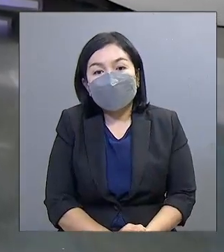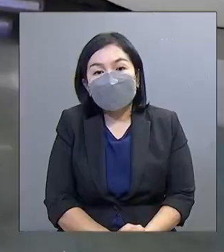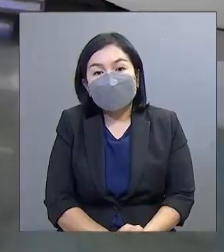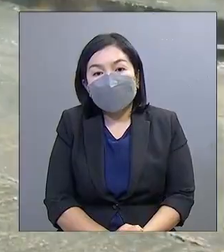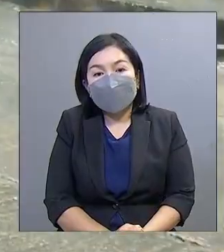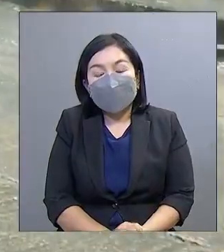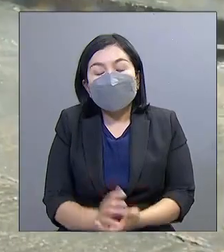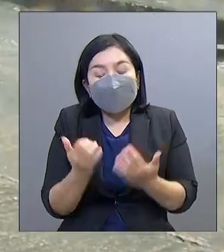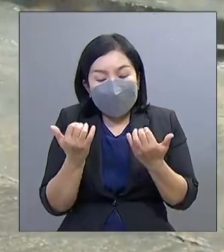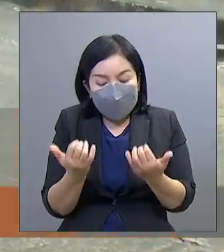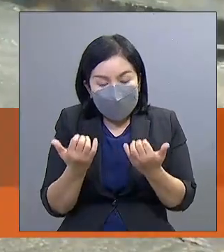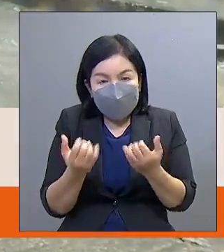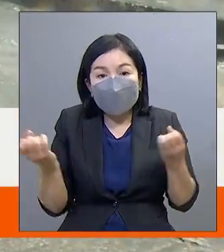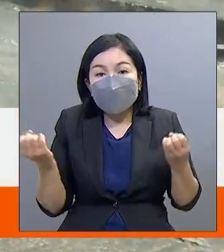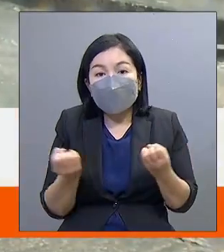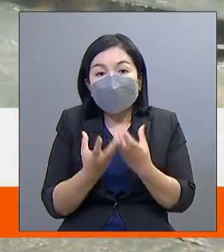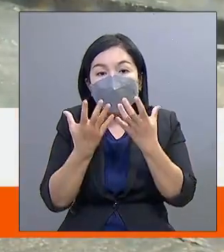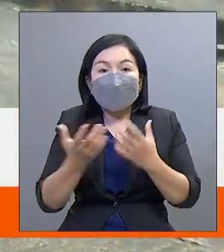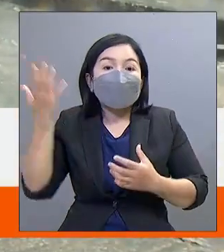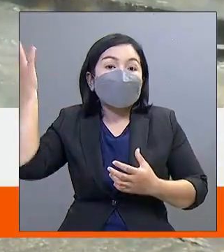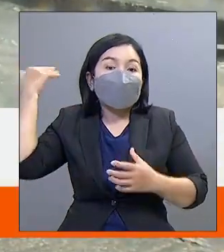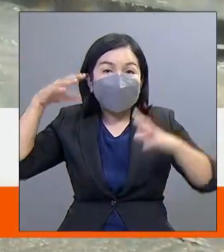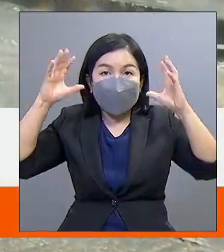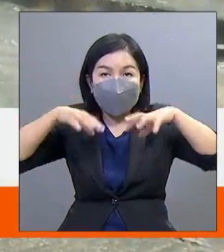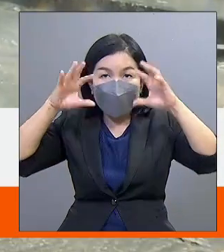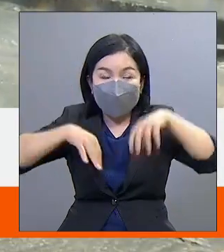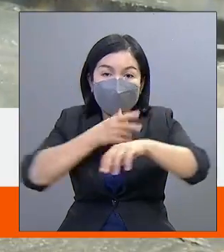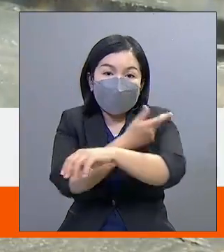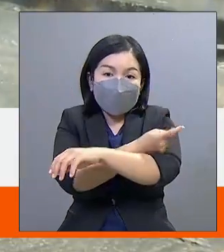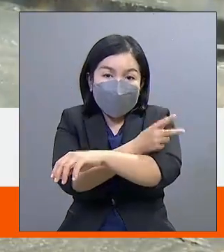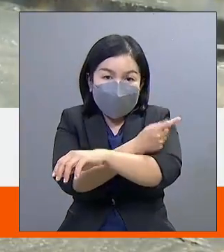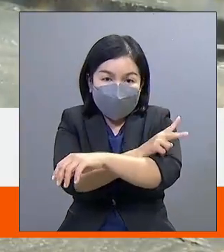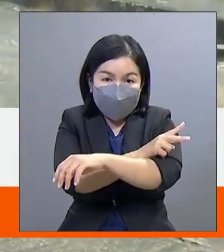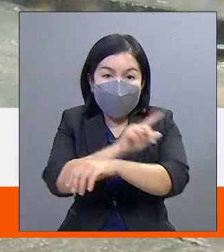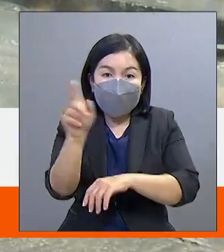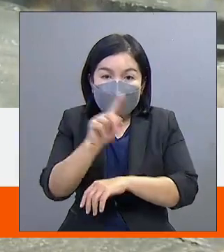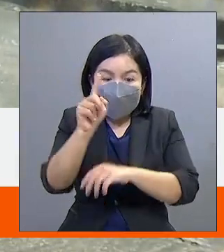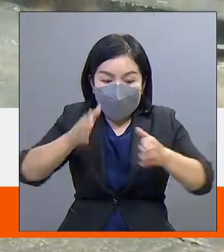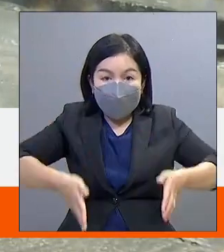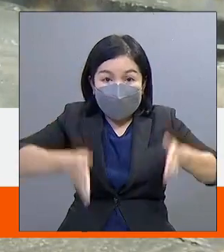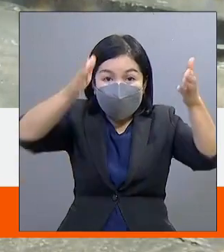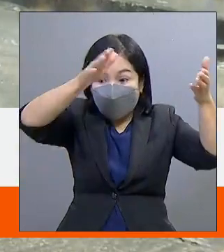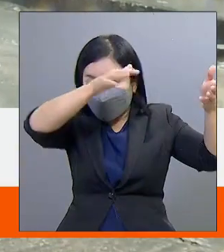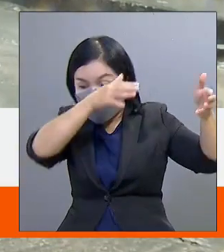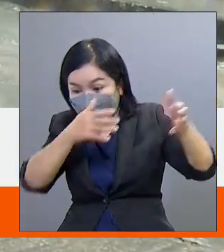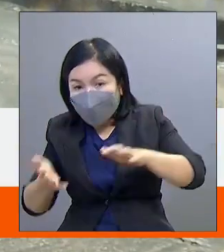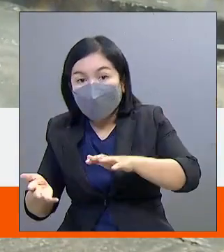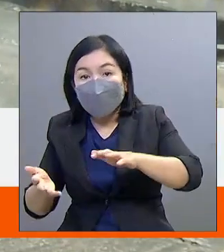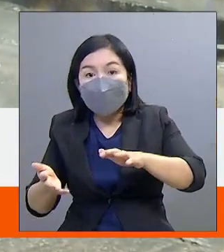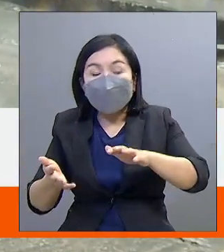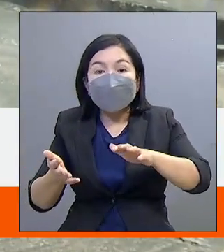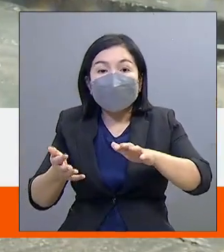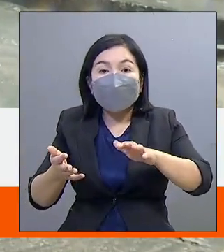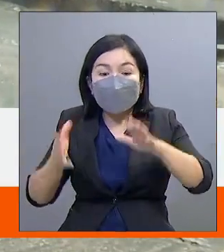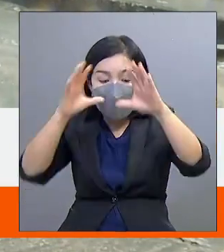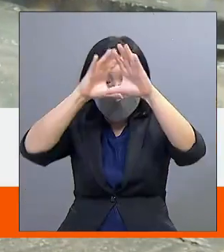ถือว่าเป็นผลกระทบต่อเนื่องจากเหตุอุทกภัยในจังหวัดภูเก็ตนะคะหลังจากเกิดในส่วนของอาคารนั้นพังถล่มลงมาตั้งแต่เมื่อช่วงกล